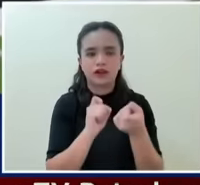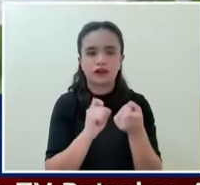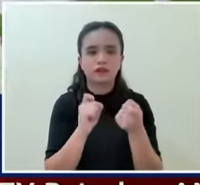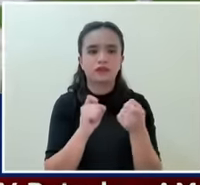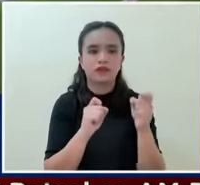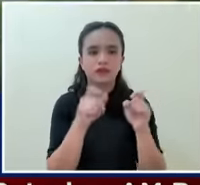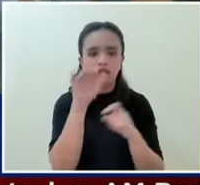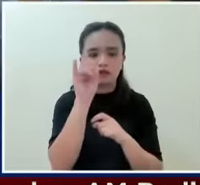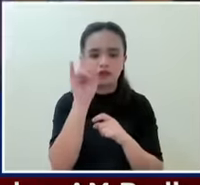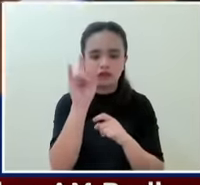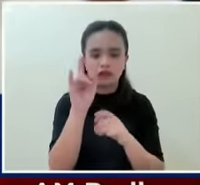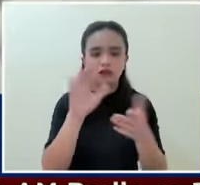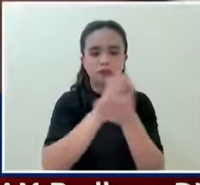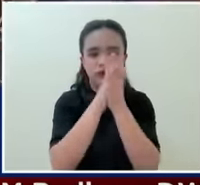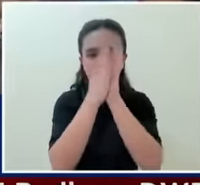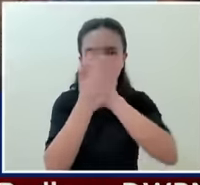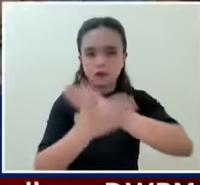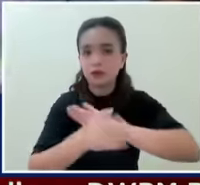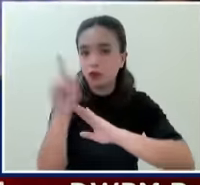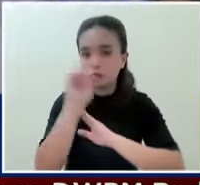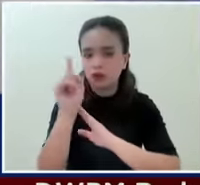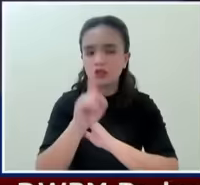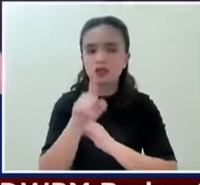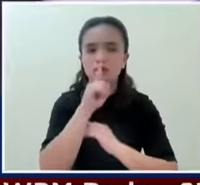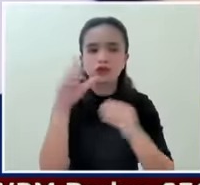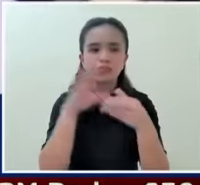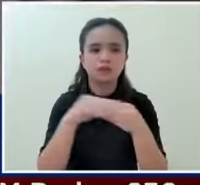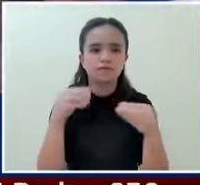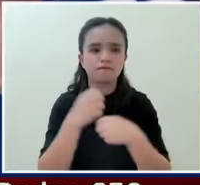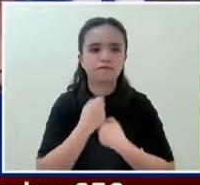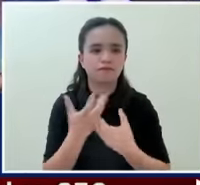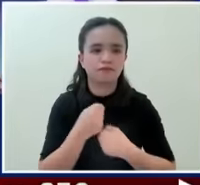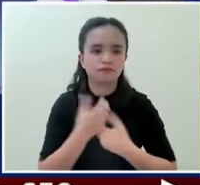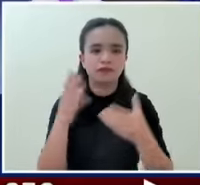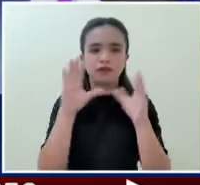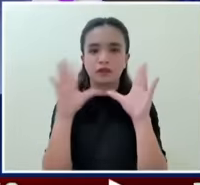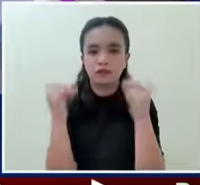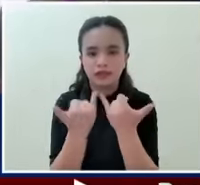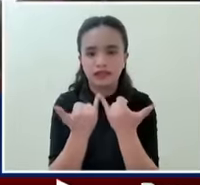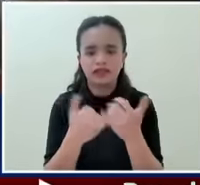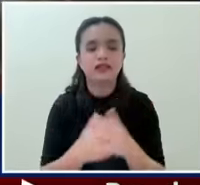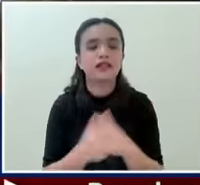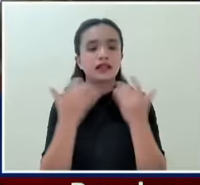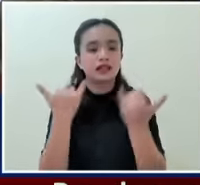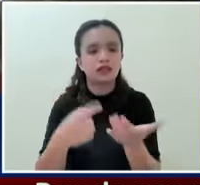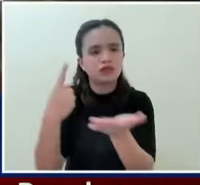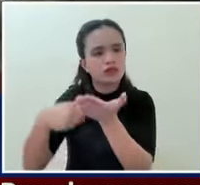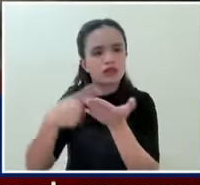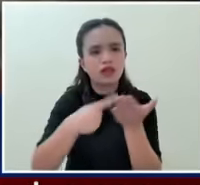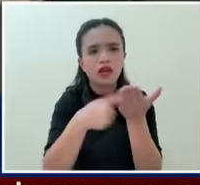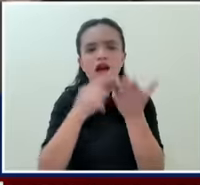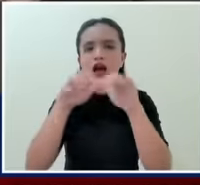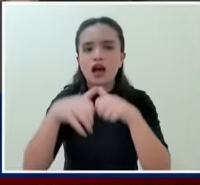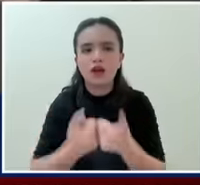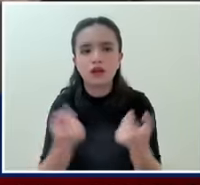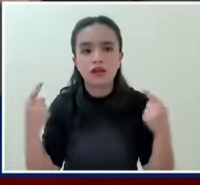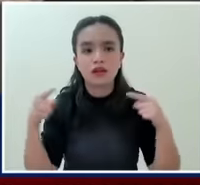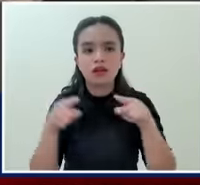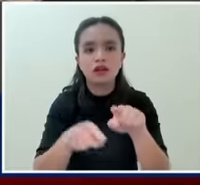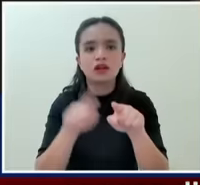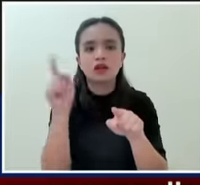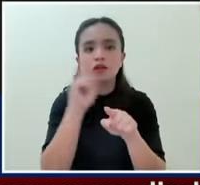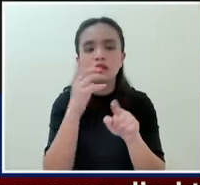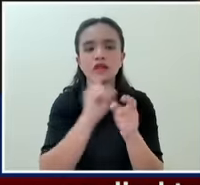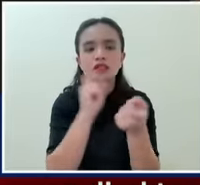network patungo sa isang storytelling company. Pinag-usapan din kung paano masasabayan ang